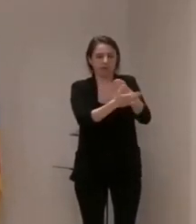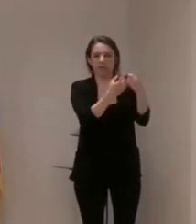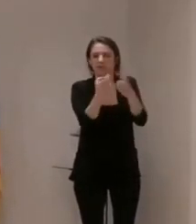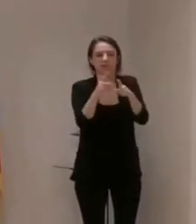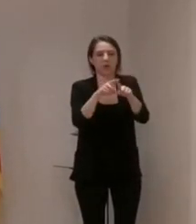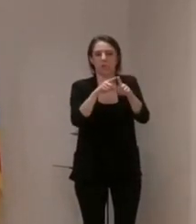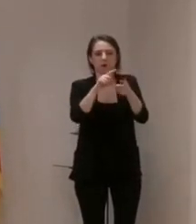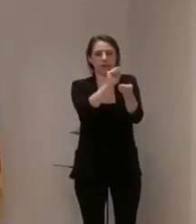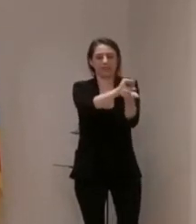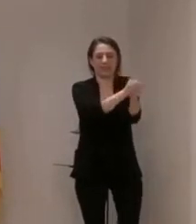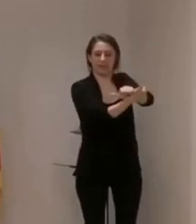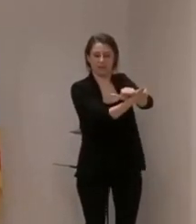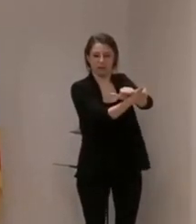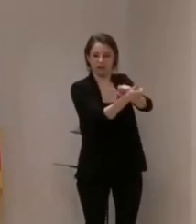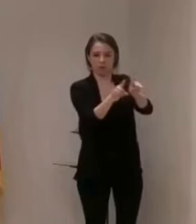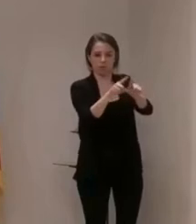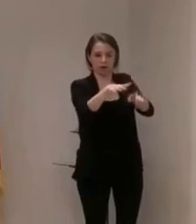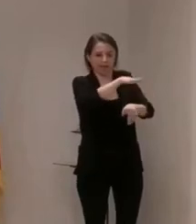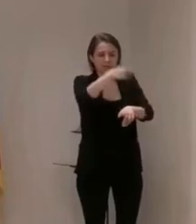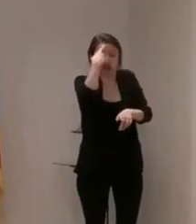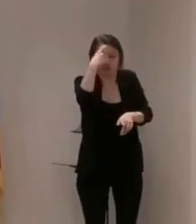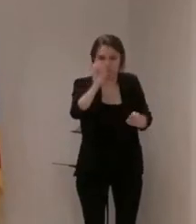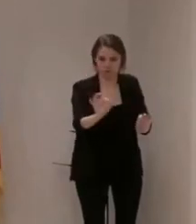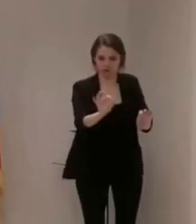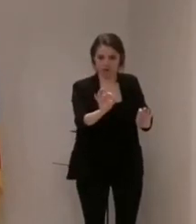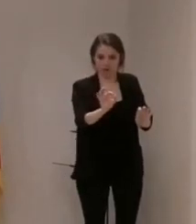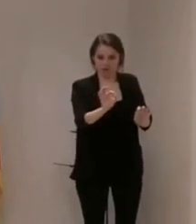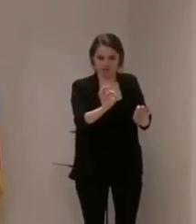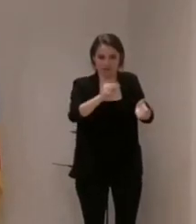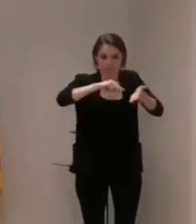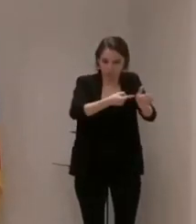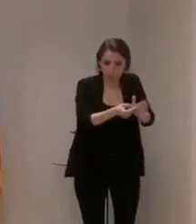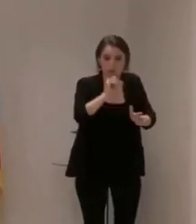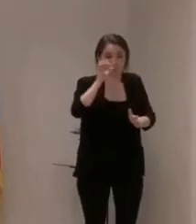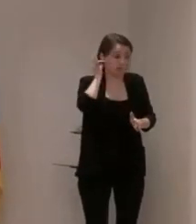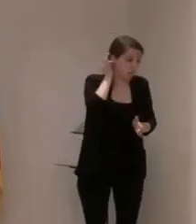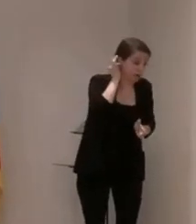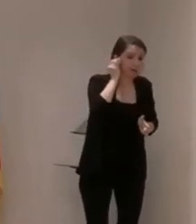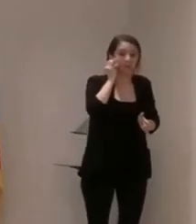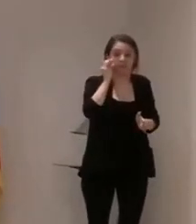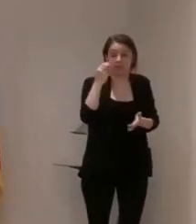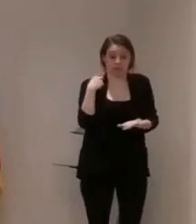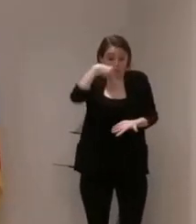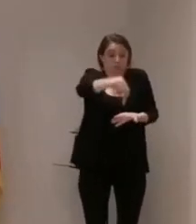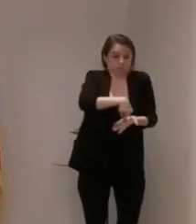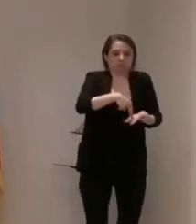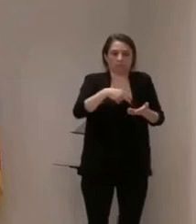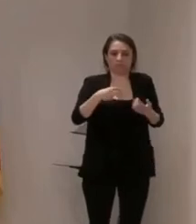d'interpretació i memòria de la repressió i de les tortures, on les dones hi tinguem una